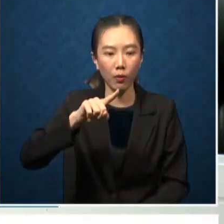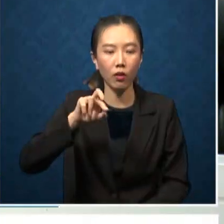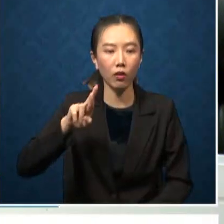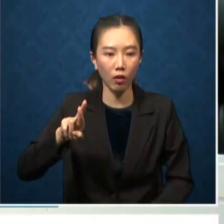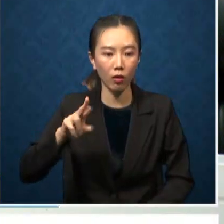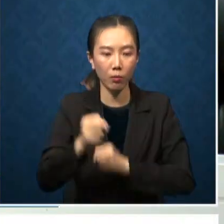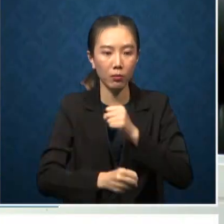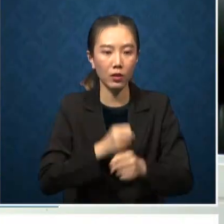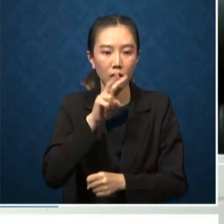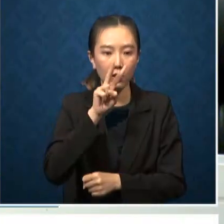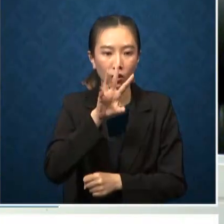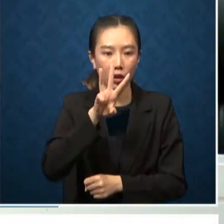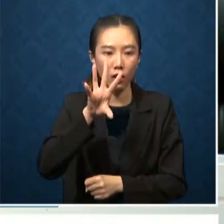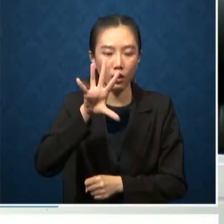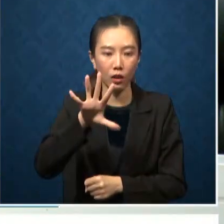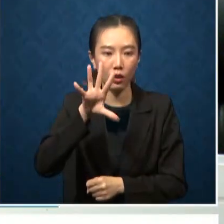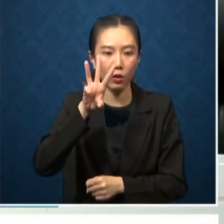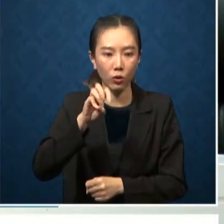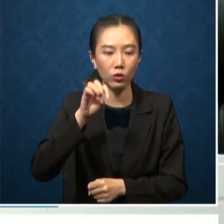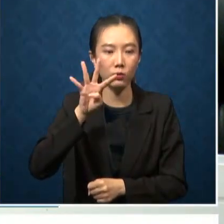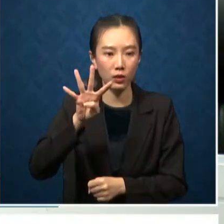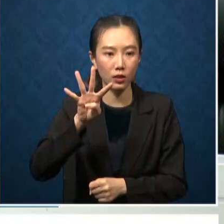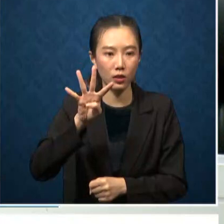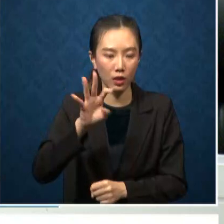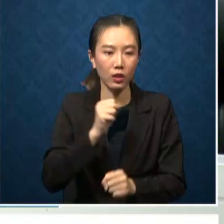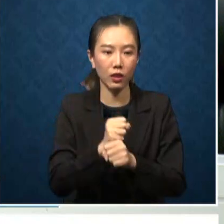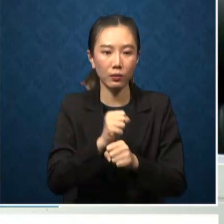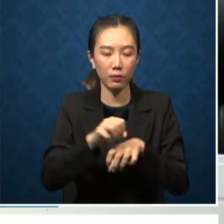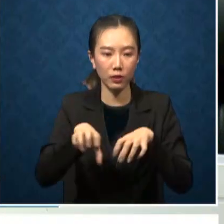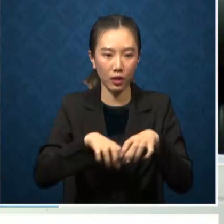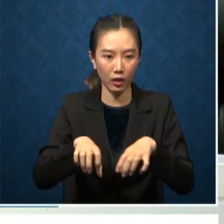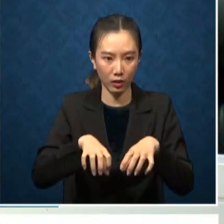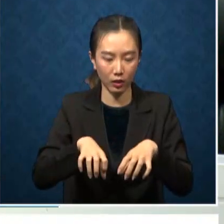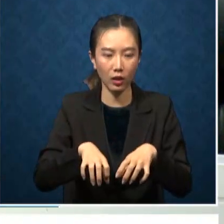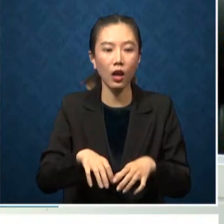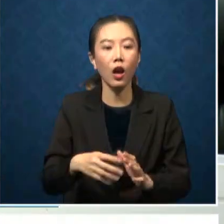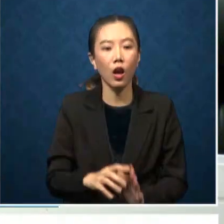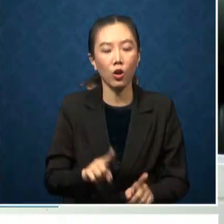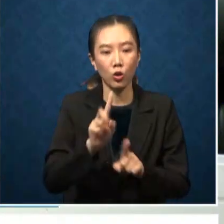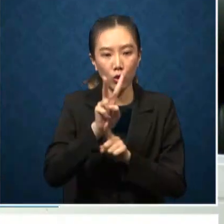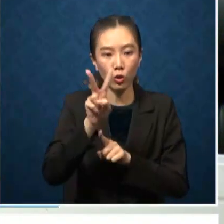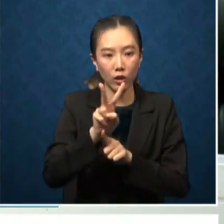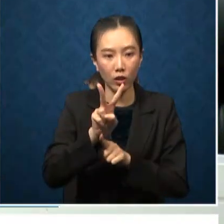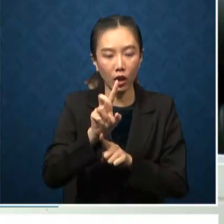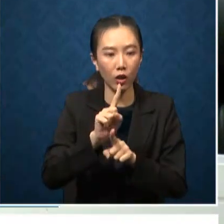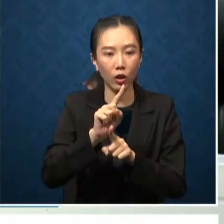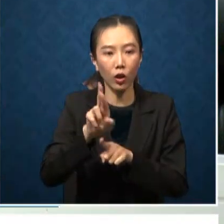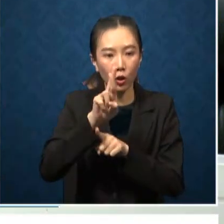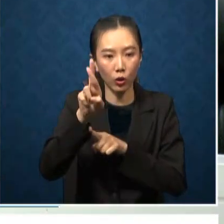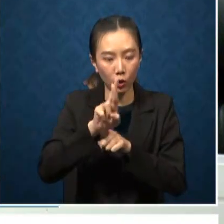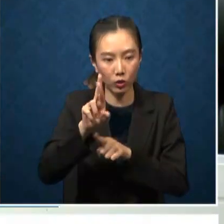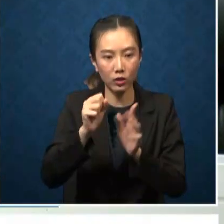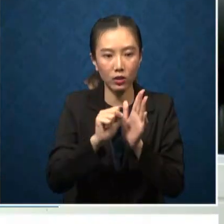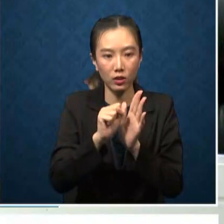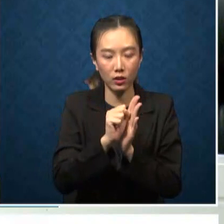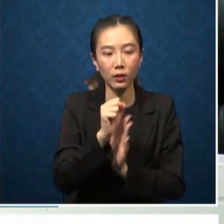ปี64แล้วก็มีการพัฒนาจัดสรรนปร.รุ่น13ไปยังส่วนราชการทั้งหมด30คนนะคะแล้วก็มีการพัฒนานปร.อีก2รุ่นคือรุ่น